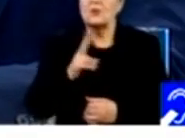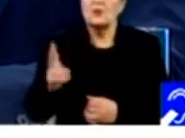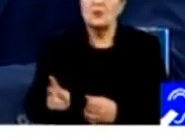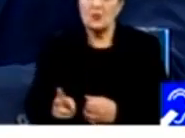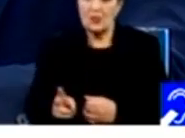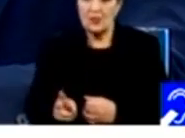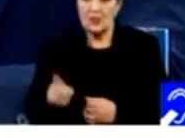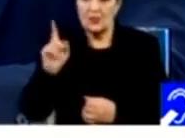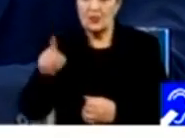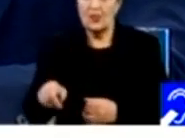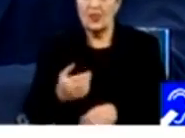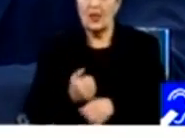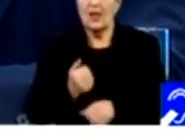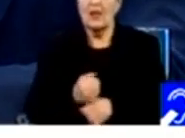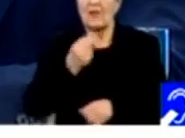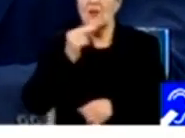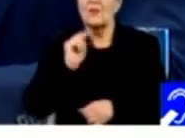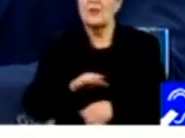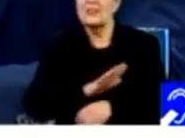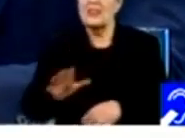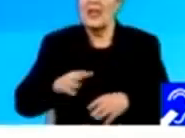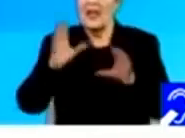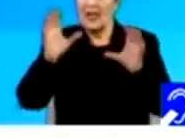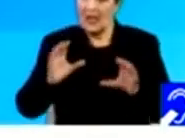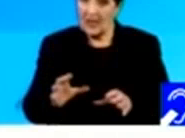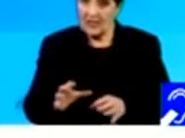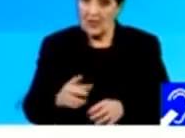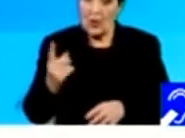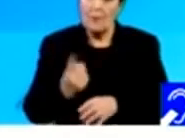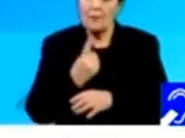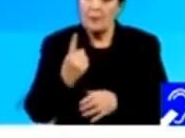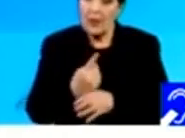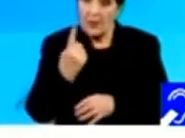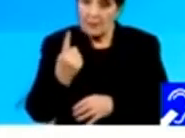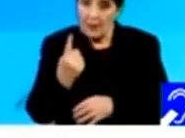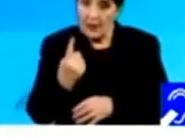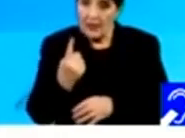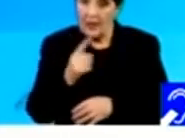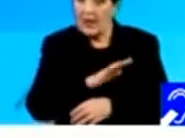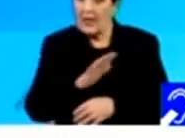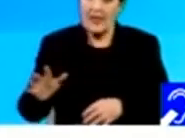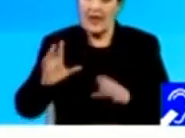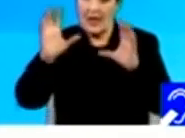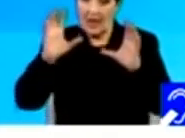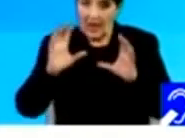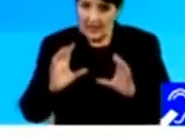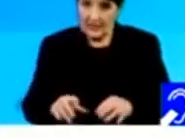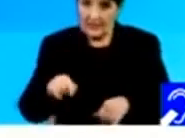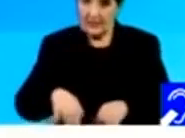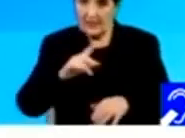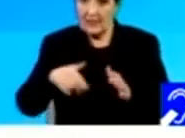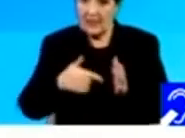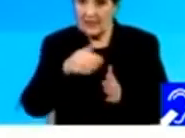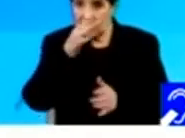să plătească cei care s-au făcut vinovați de asemenea ilegalități. Iată prima monstră din pleada ilegalităților care s-au comis în municipiul Chișinău